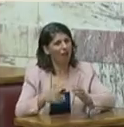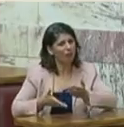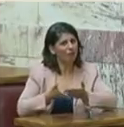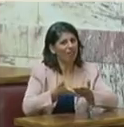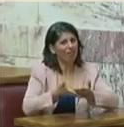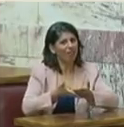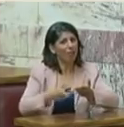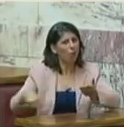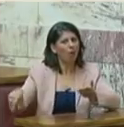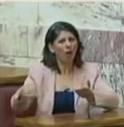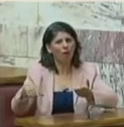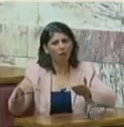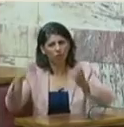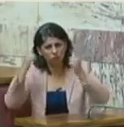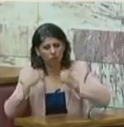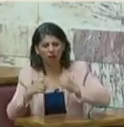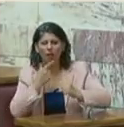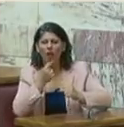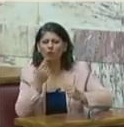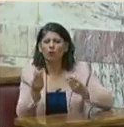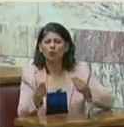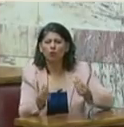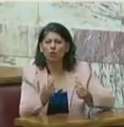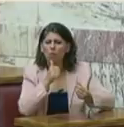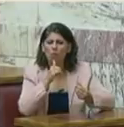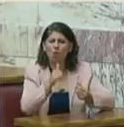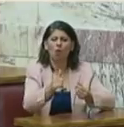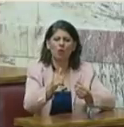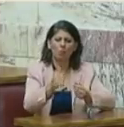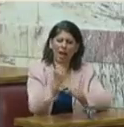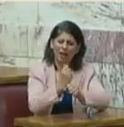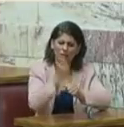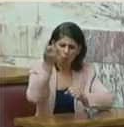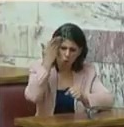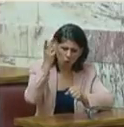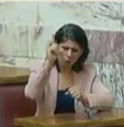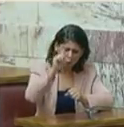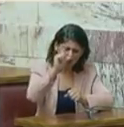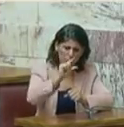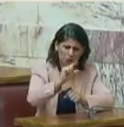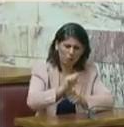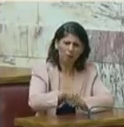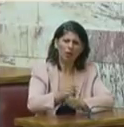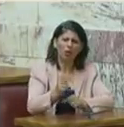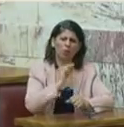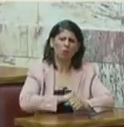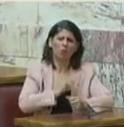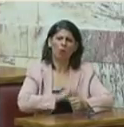να αυξήσει το κέρδος του μέσα από τη διαρκή συμπίεση του εργασιακού κόστους. Γι' αυτό και εμείς